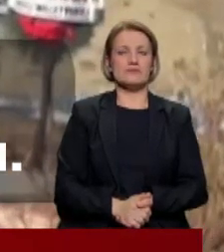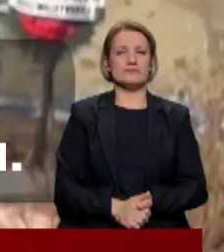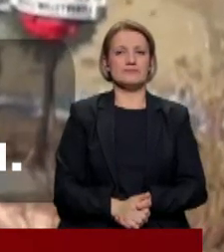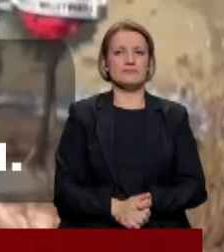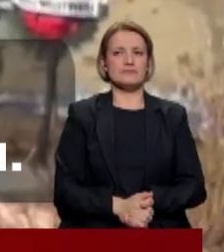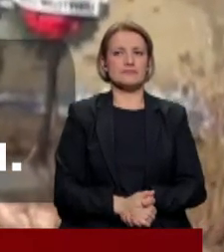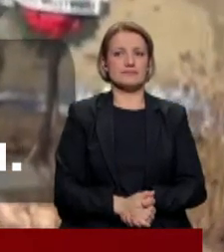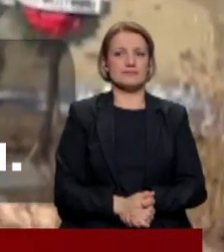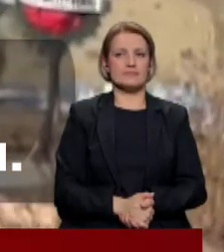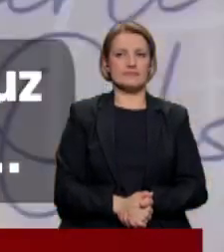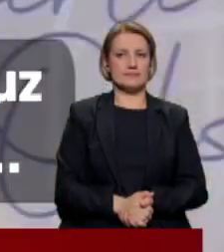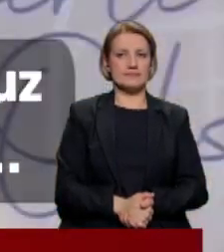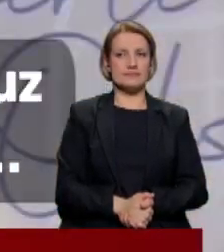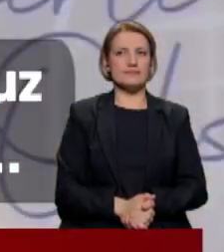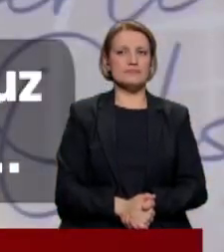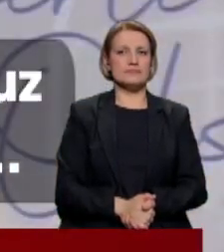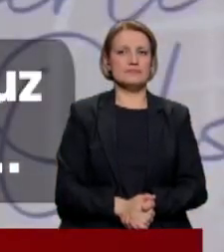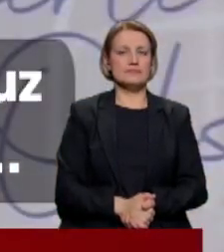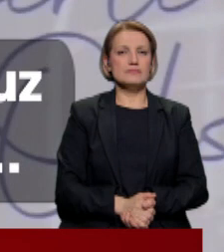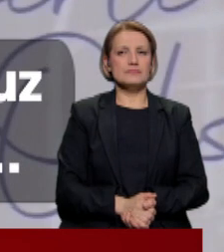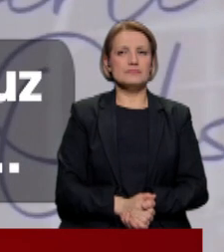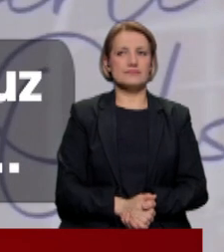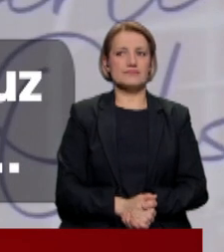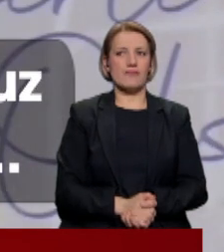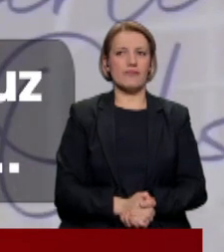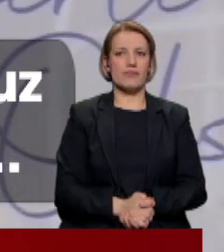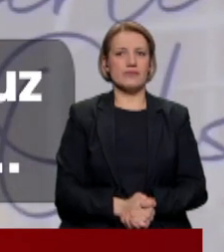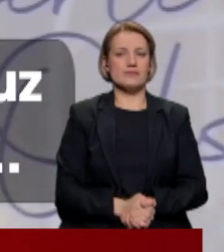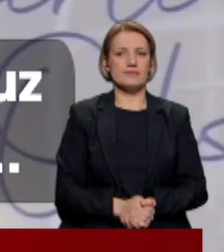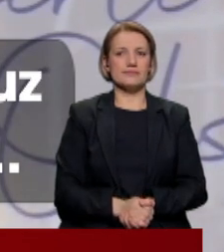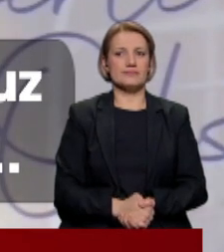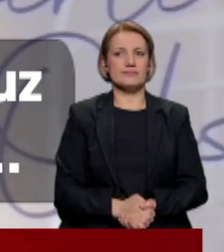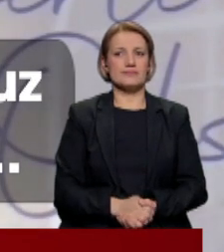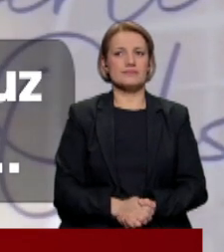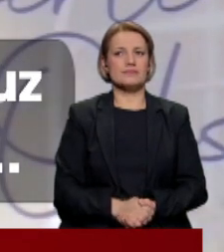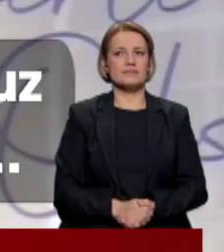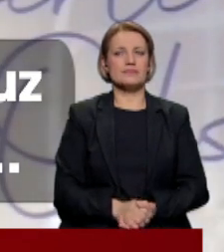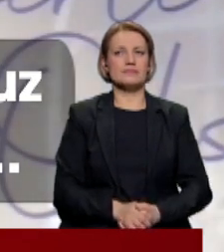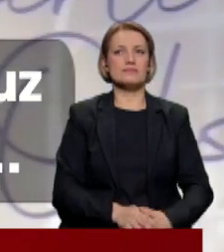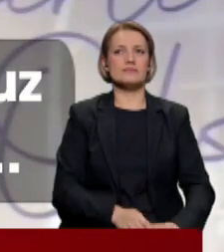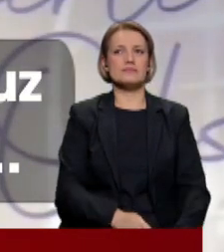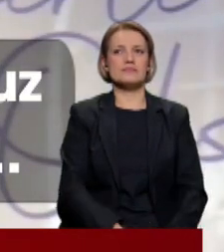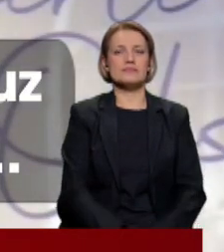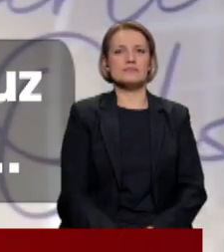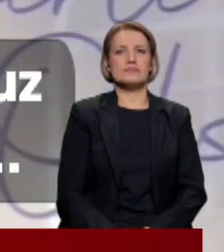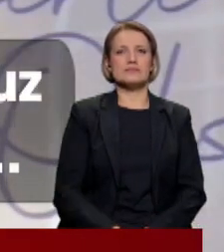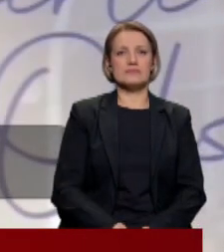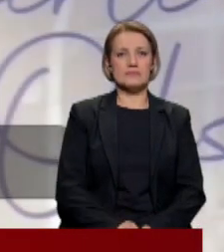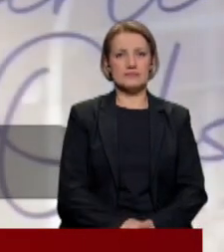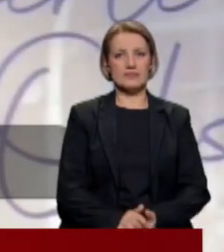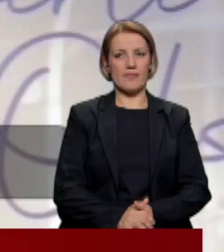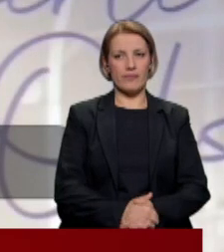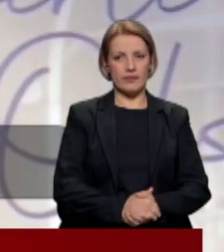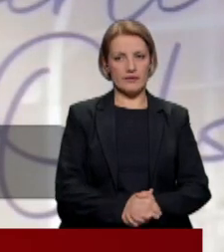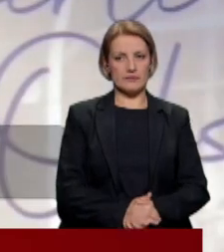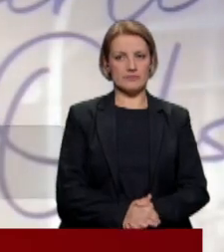vali bey devletin valisi gibi davransa. Devlet adamını biz sizden mi öğreneceğiz? 30 yıllık meslek hayatımızı biz bir esnaf ziyaretindeki